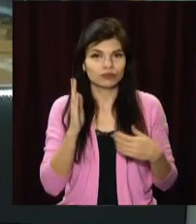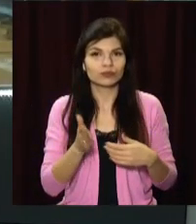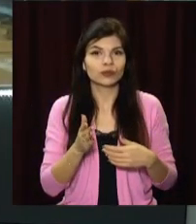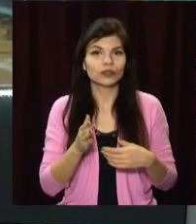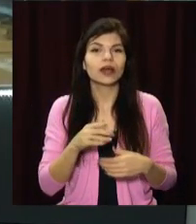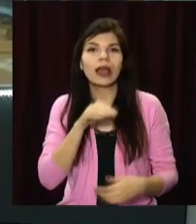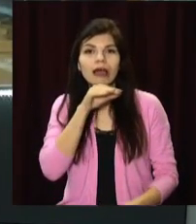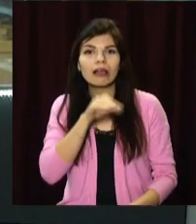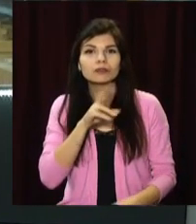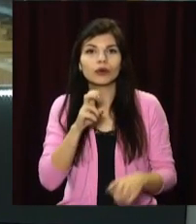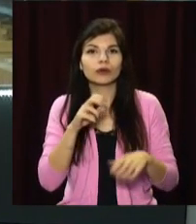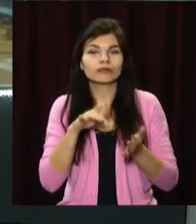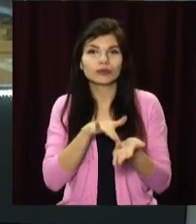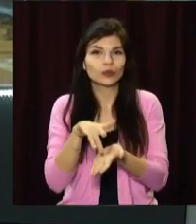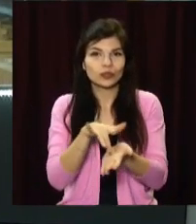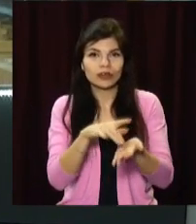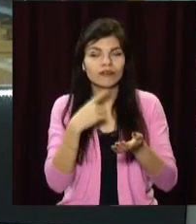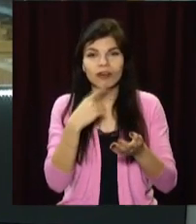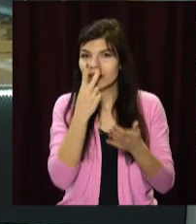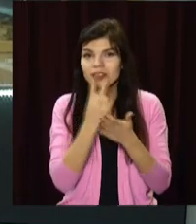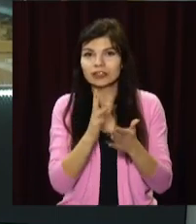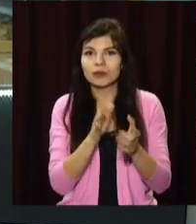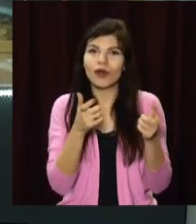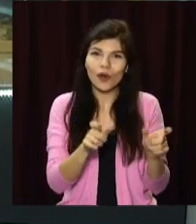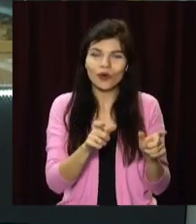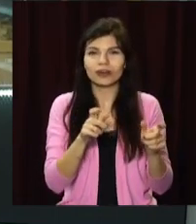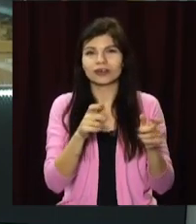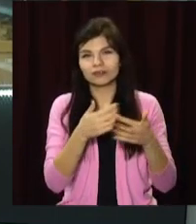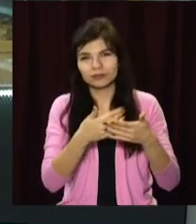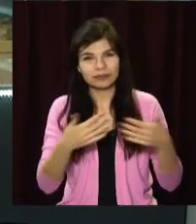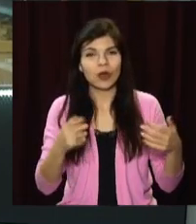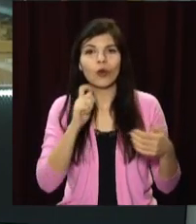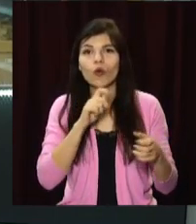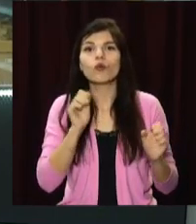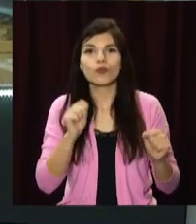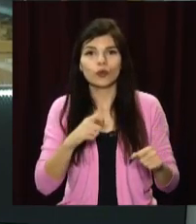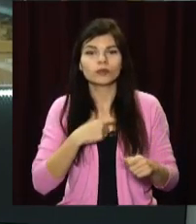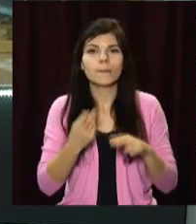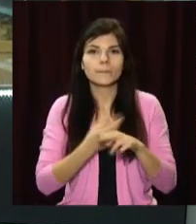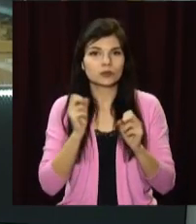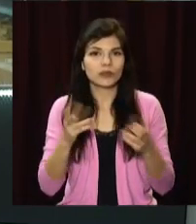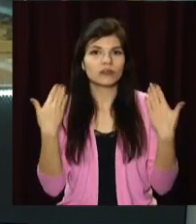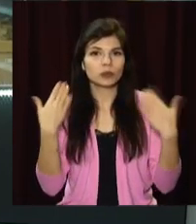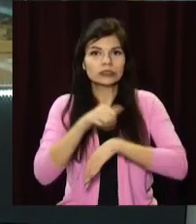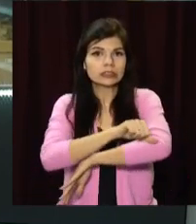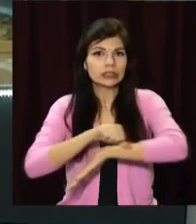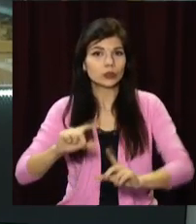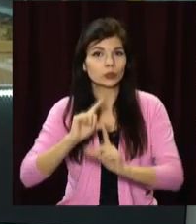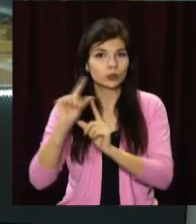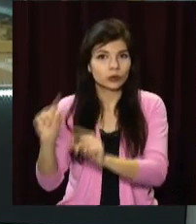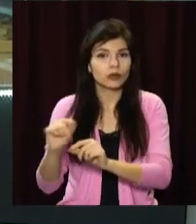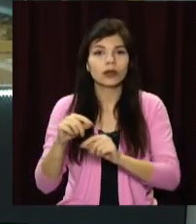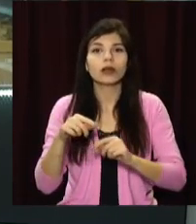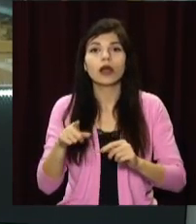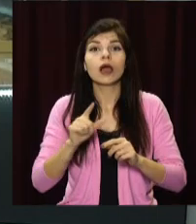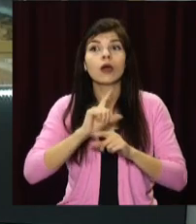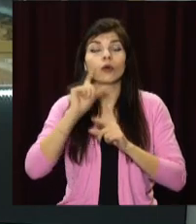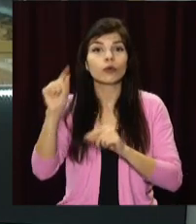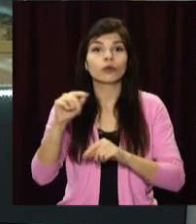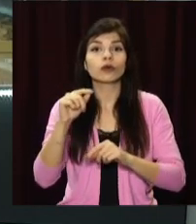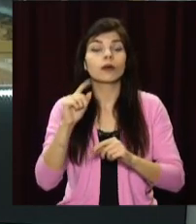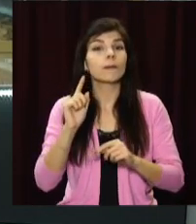Відпочинку бути. Експерти з туризму кажуть, незважаючи на пандемію коронавірусу, українці можуть влаштувати собі безпечний відпочинок за кордоном.